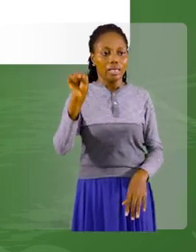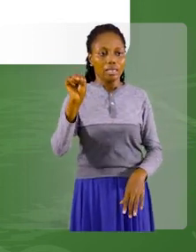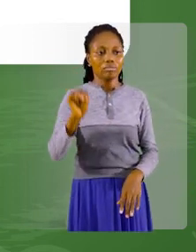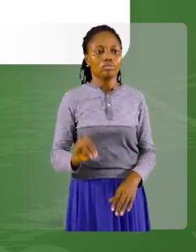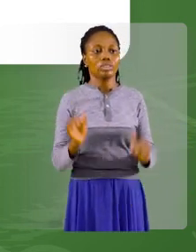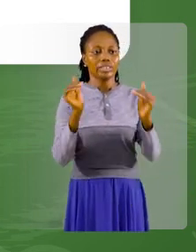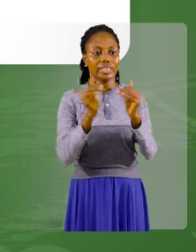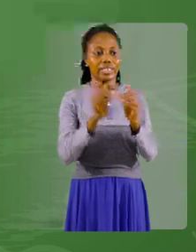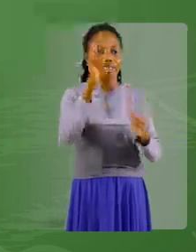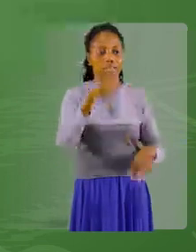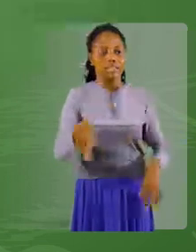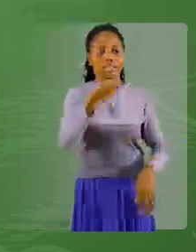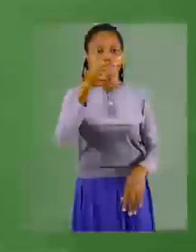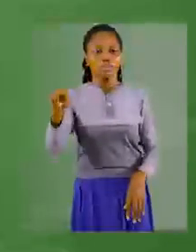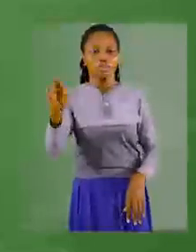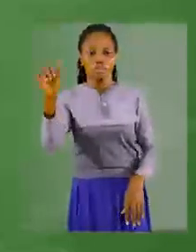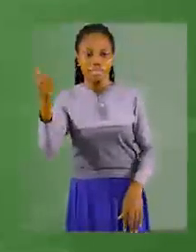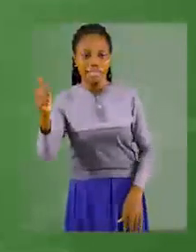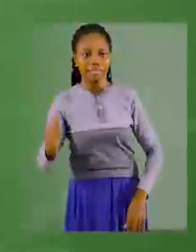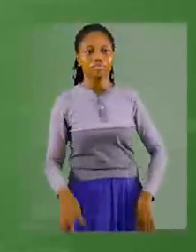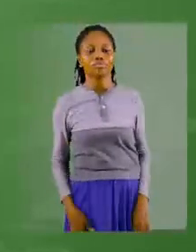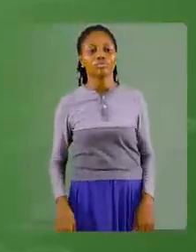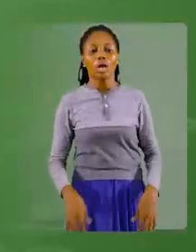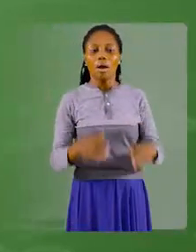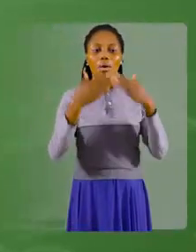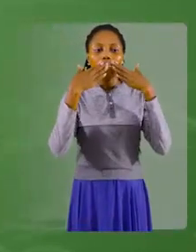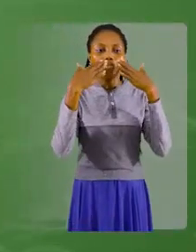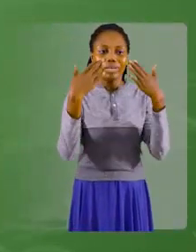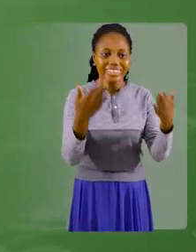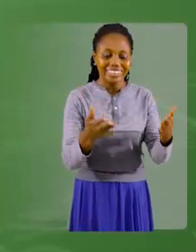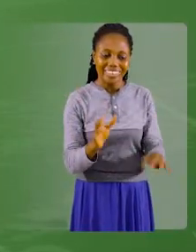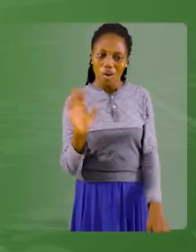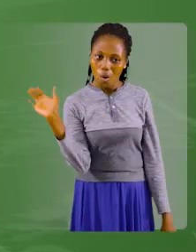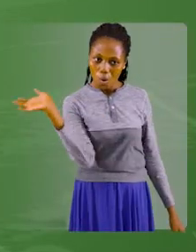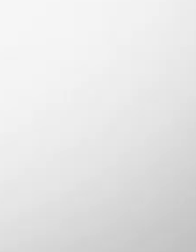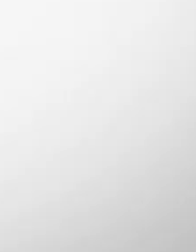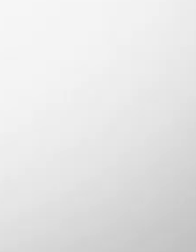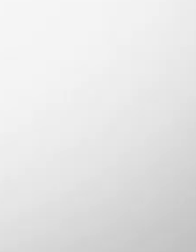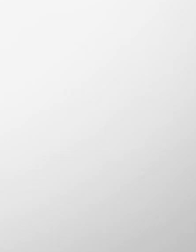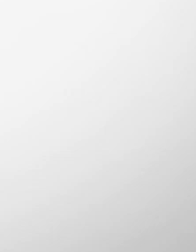10. Merci de nous avoir suivis. À la prochaine.